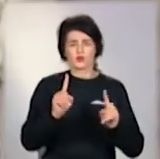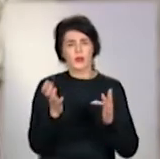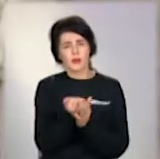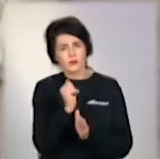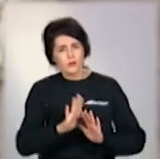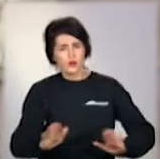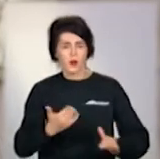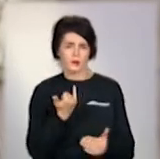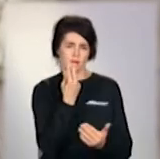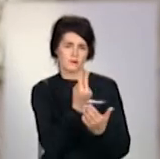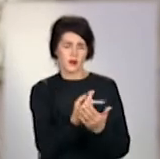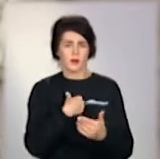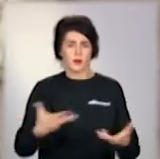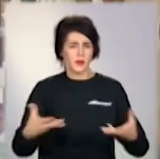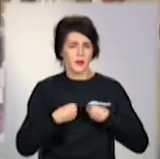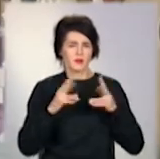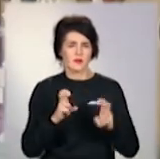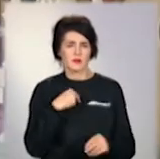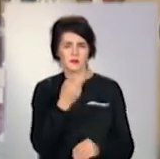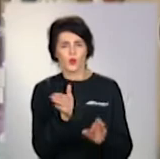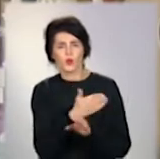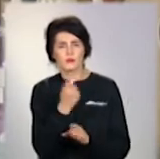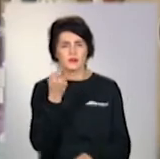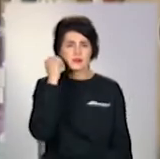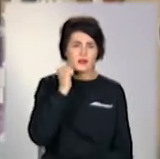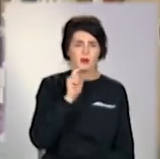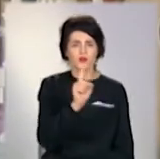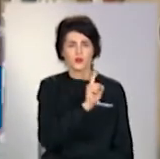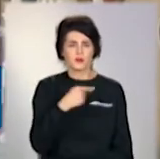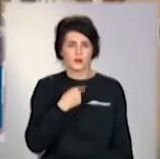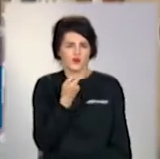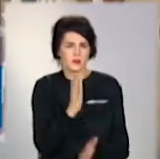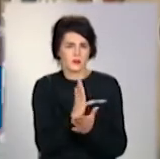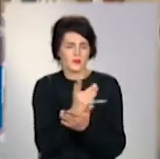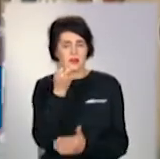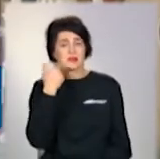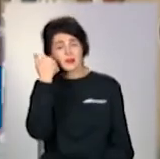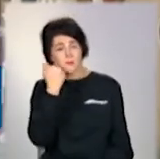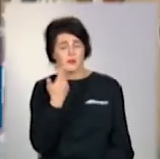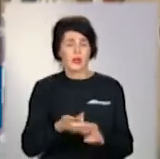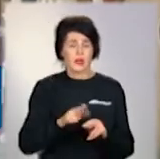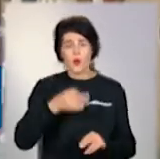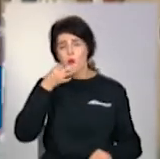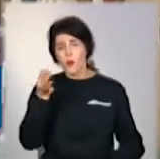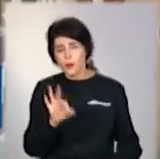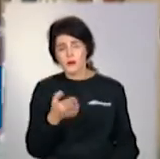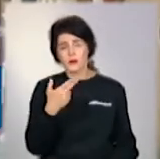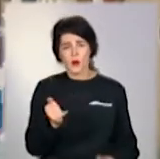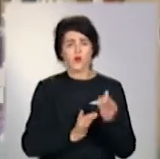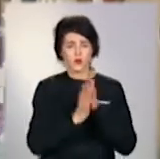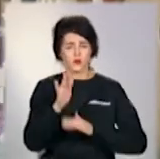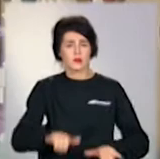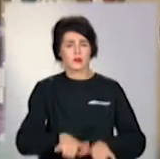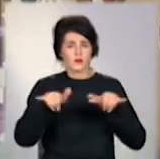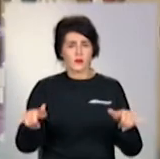смотрю на свои работы, тешние, я их сразу удаляю. Если где-то вижу, мне становится стыдно. Ну, как бы это опыт, и видно, как бы рост. И